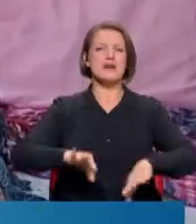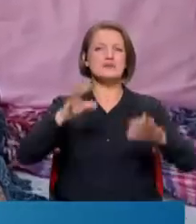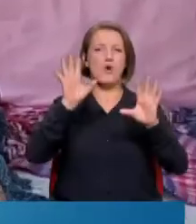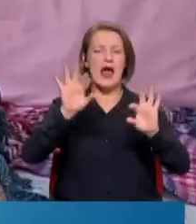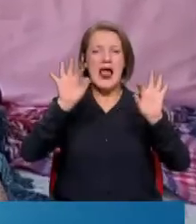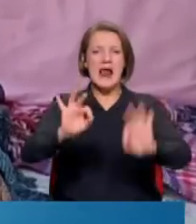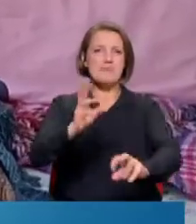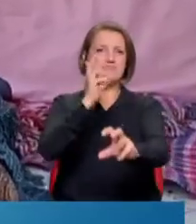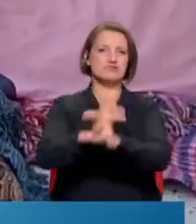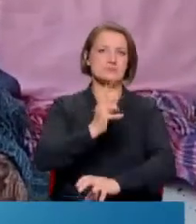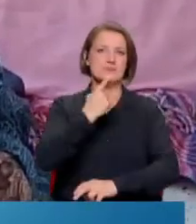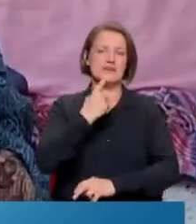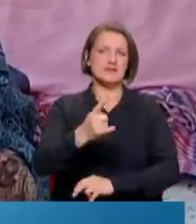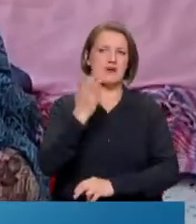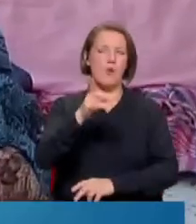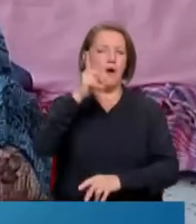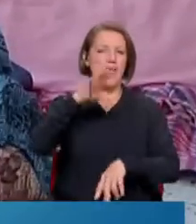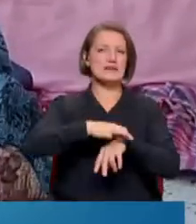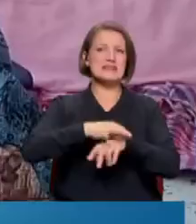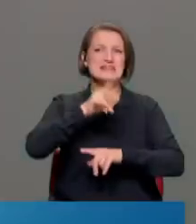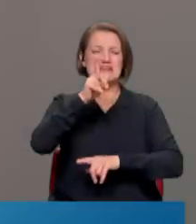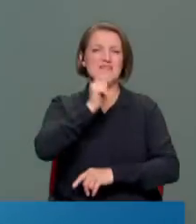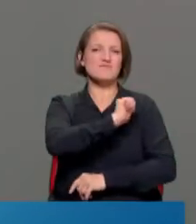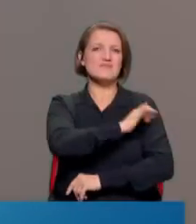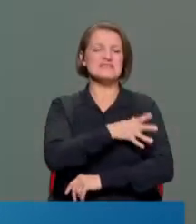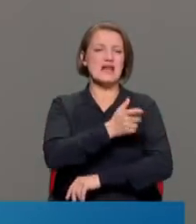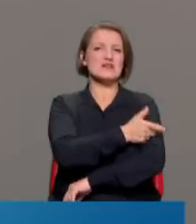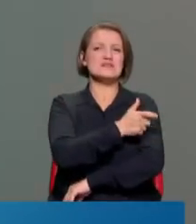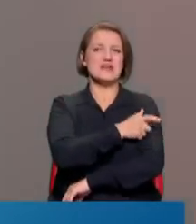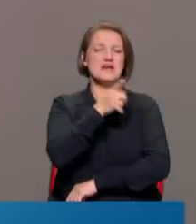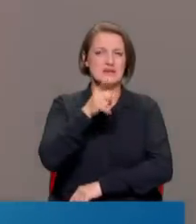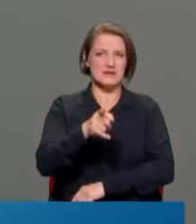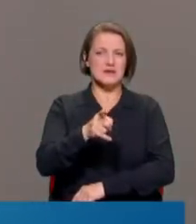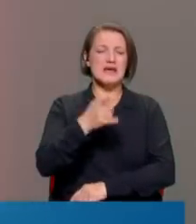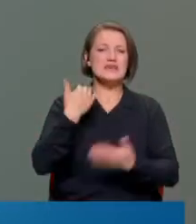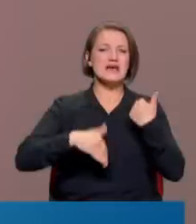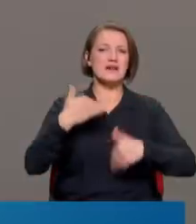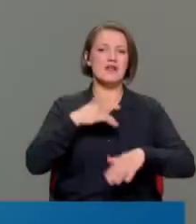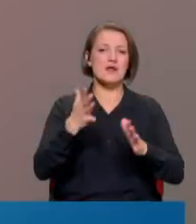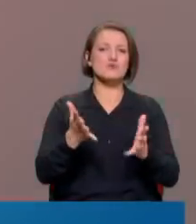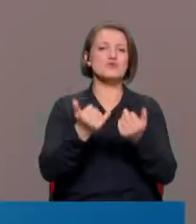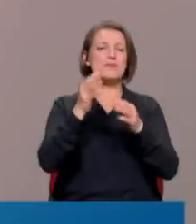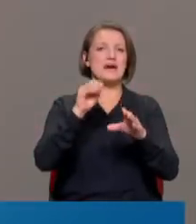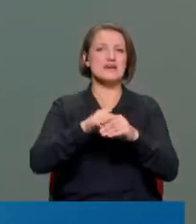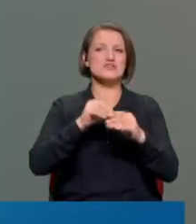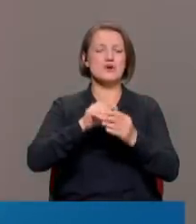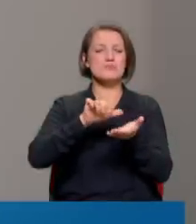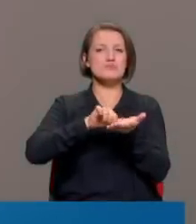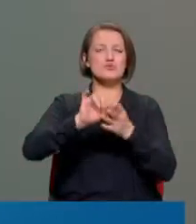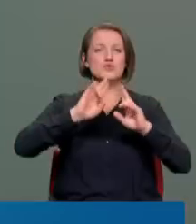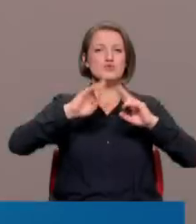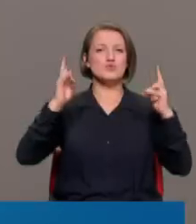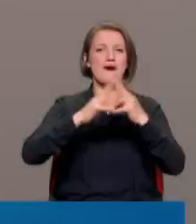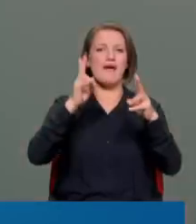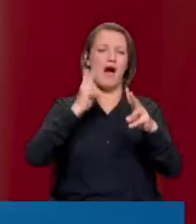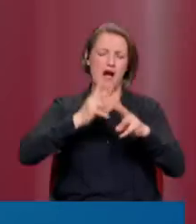boşaltılmasını talep etti o hastaneden seslenen Filistin Kızılayı sözcüsü ise yaralananları kurtarabilmek için tüm dünyaya